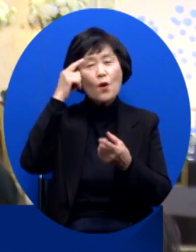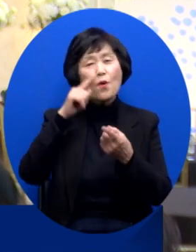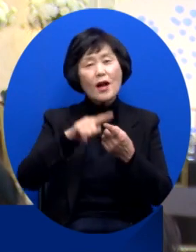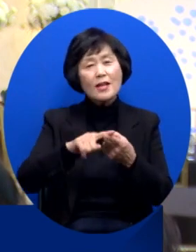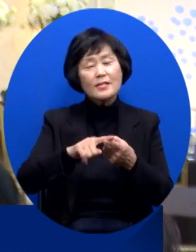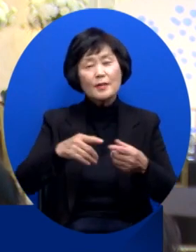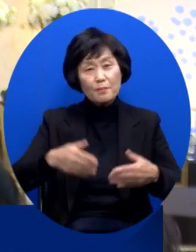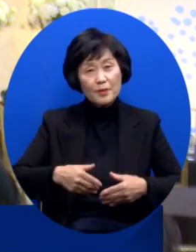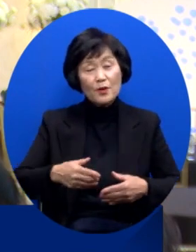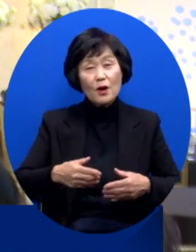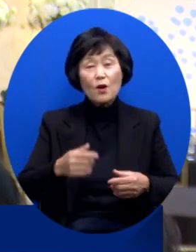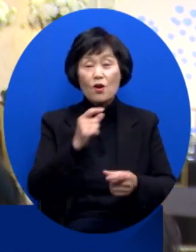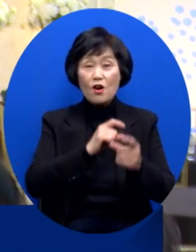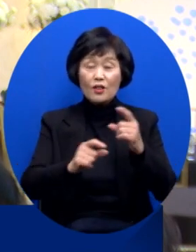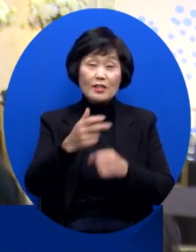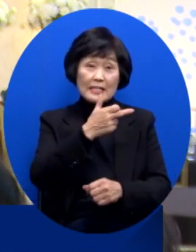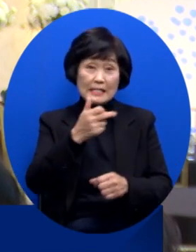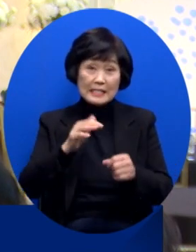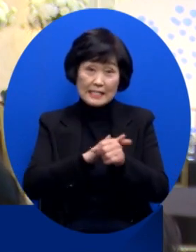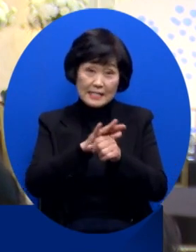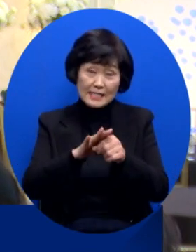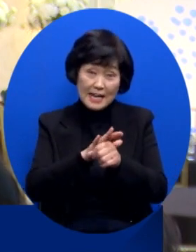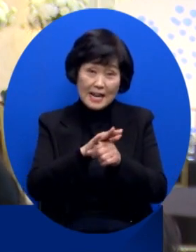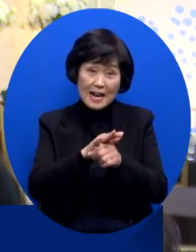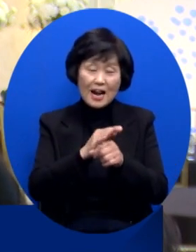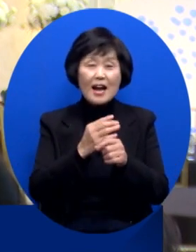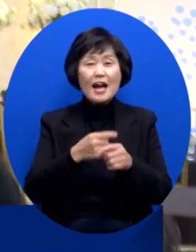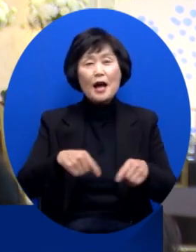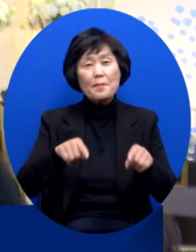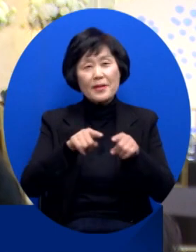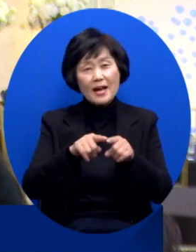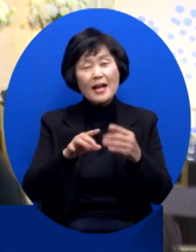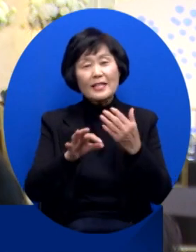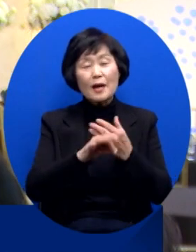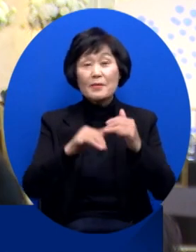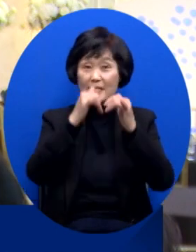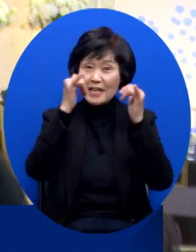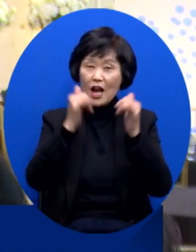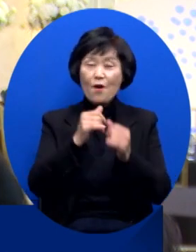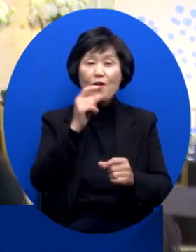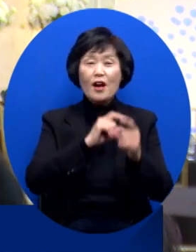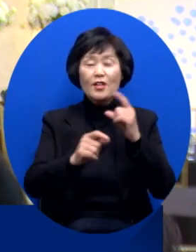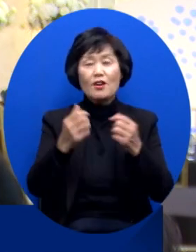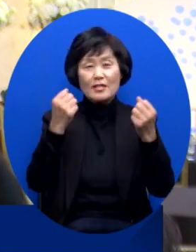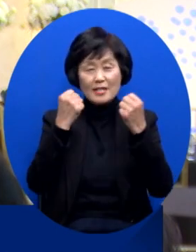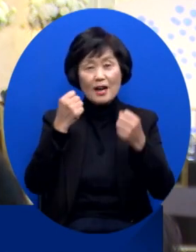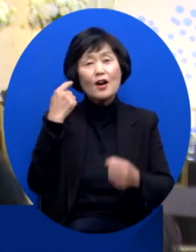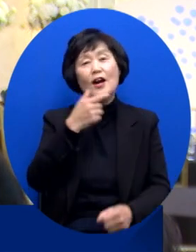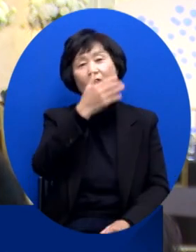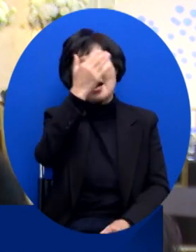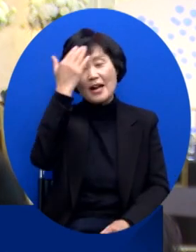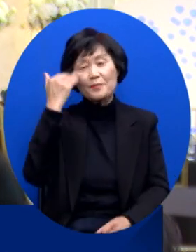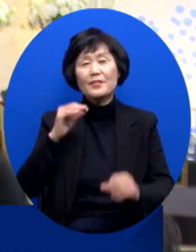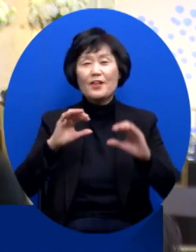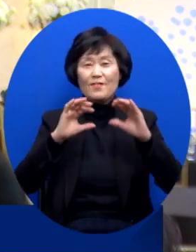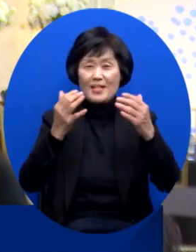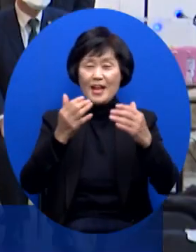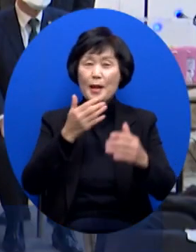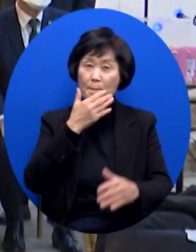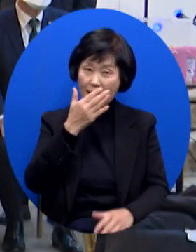더 큰 사랑을 베풀어 준다면 우리 사회가 더 건강하고 아름다운 나라 만들 수 있다고